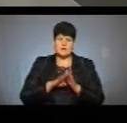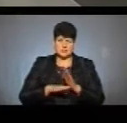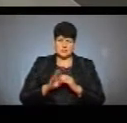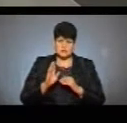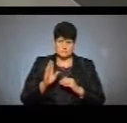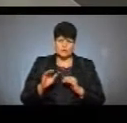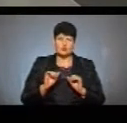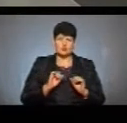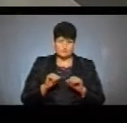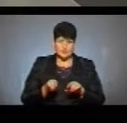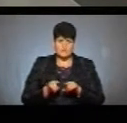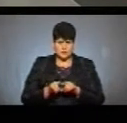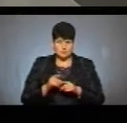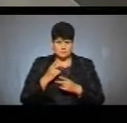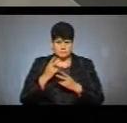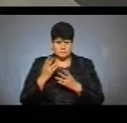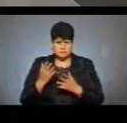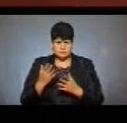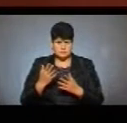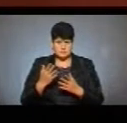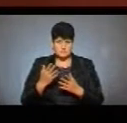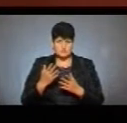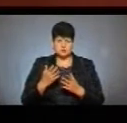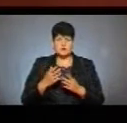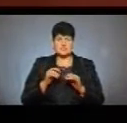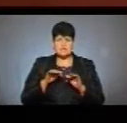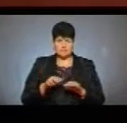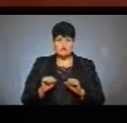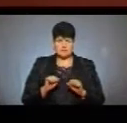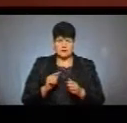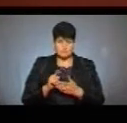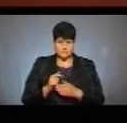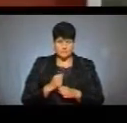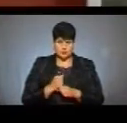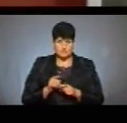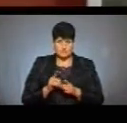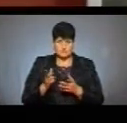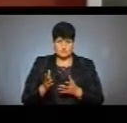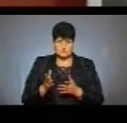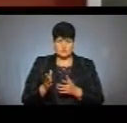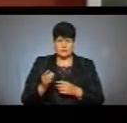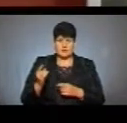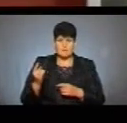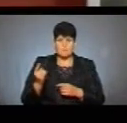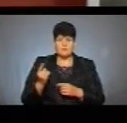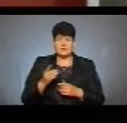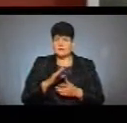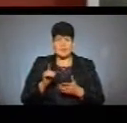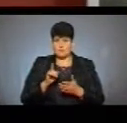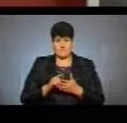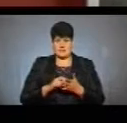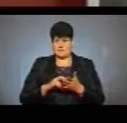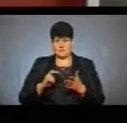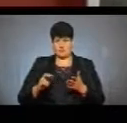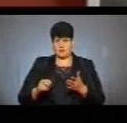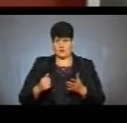все-таки до влади ви апелювали, що діюча нинішня влада має щось робити? Ну, вона, по-перше, не має відводити війська.